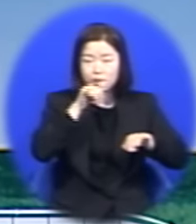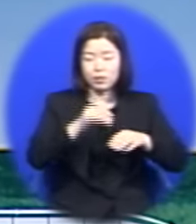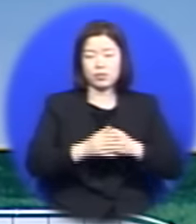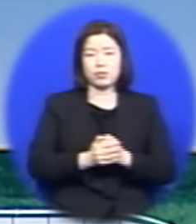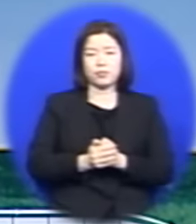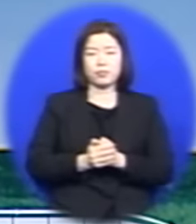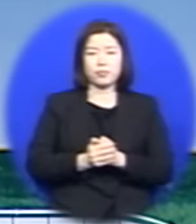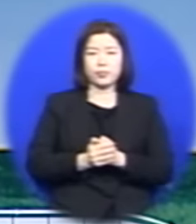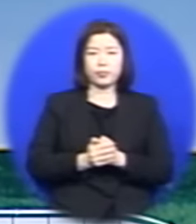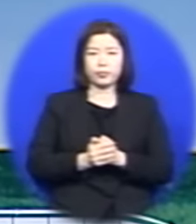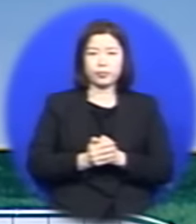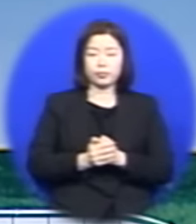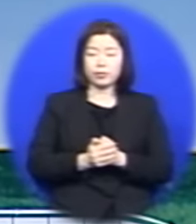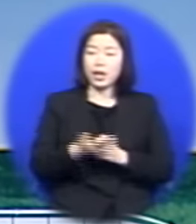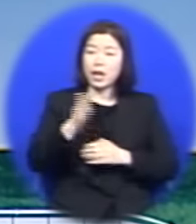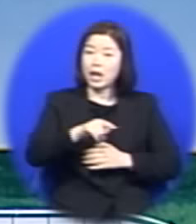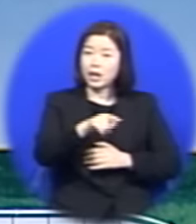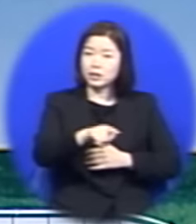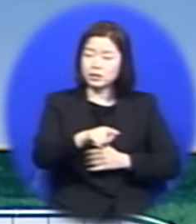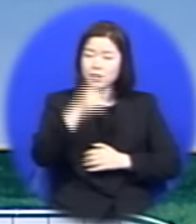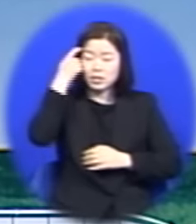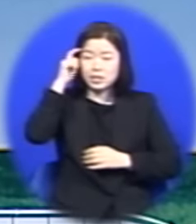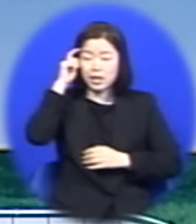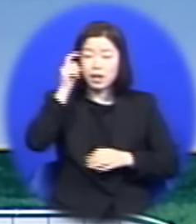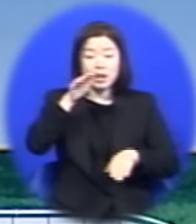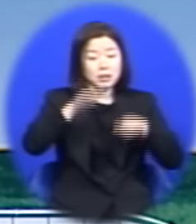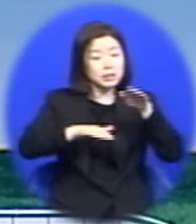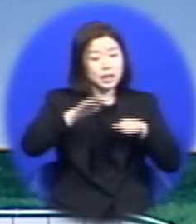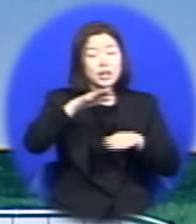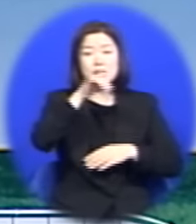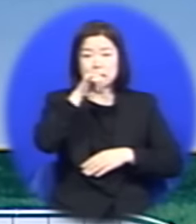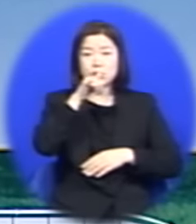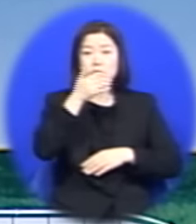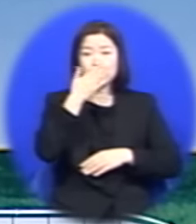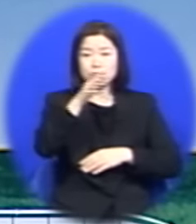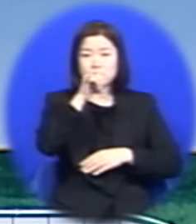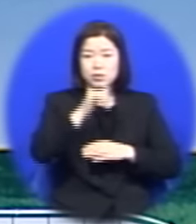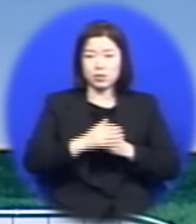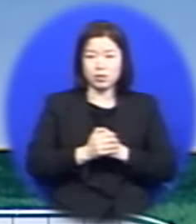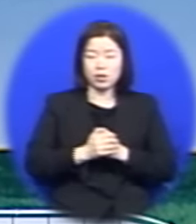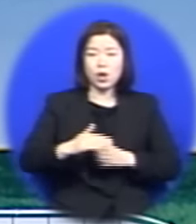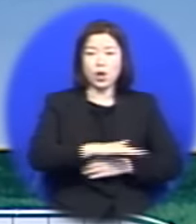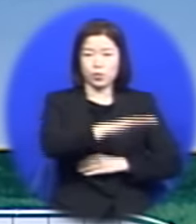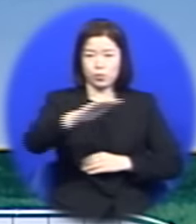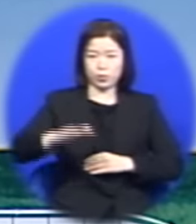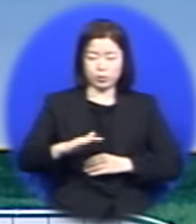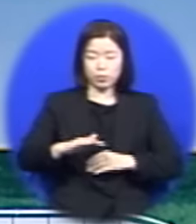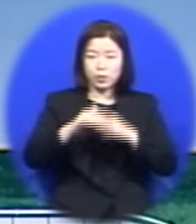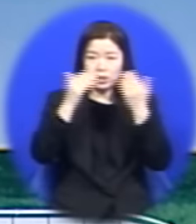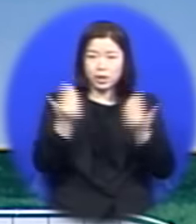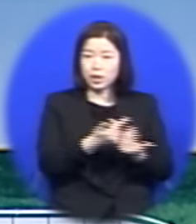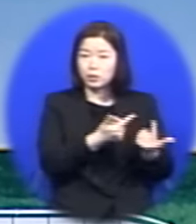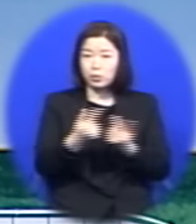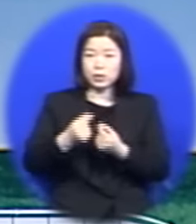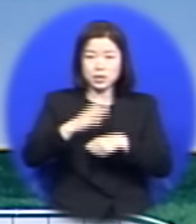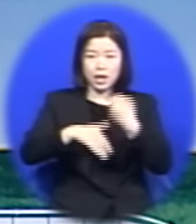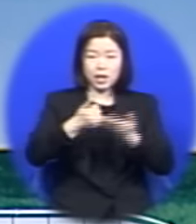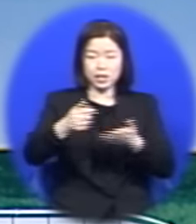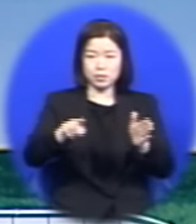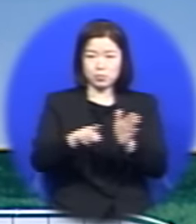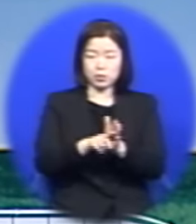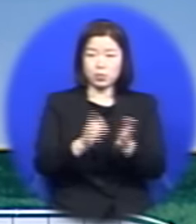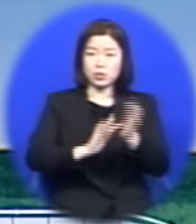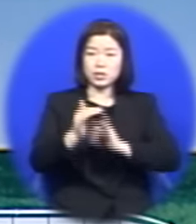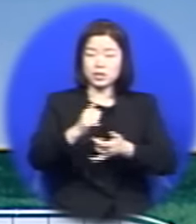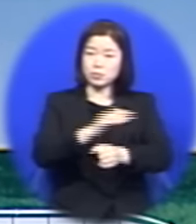거예요. 그런 견해 차이는 있을 수 있다는 겁니다. 우리도 다 하나님을 믿고 예수님을 잘